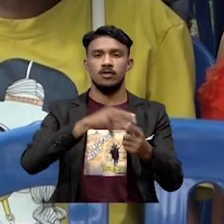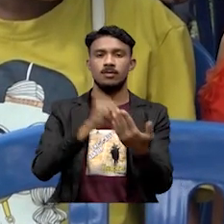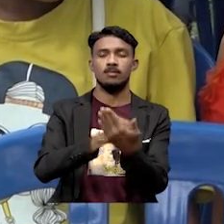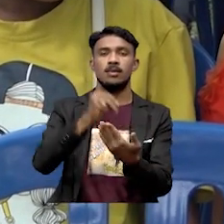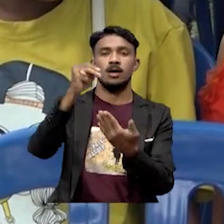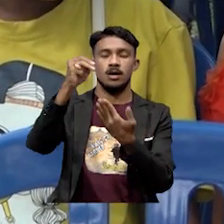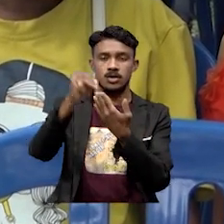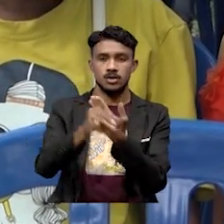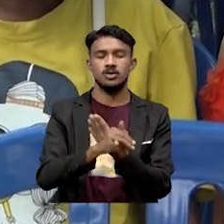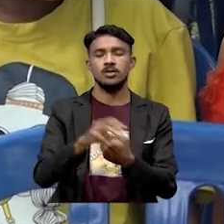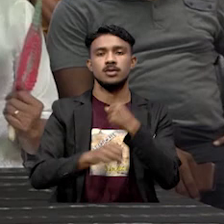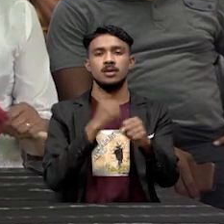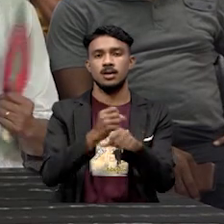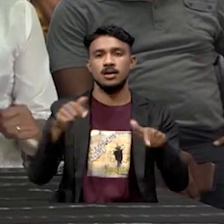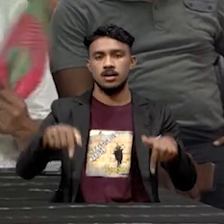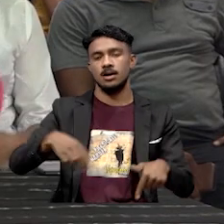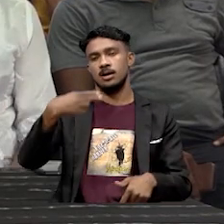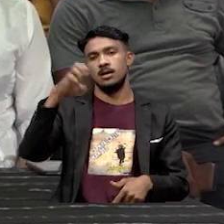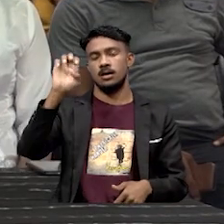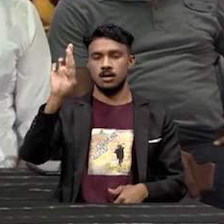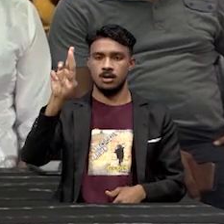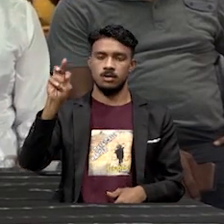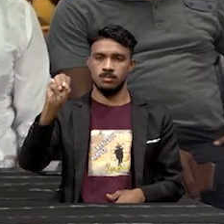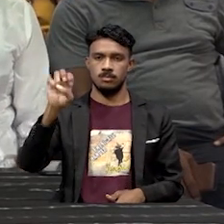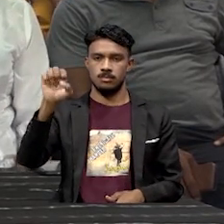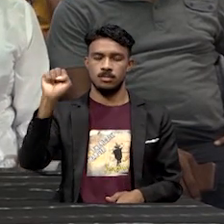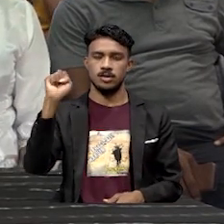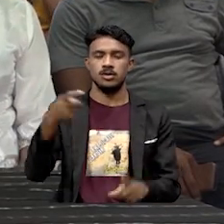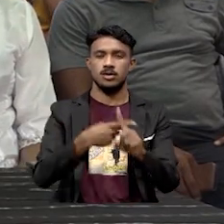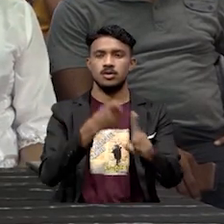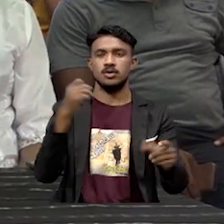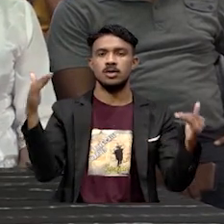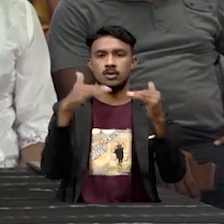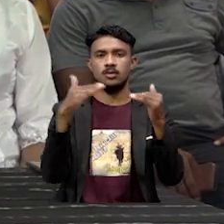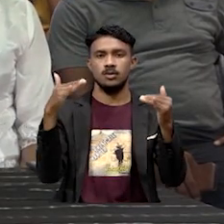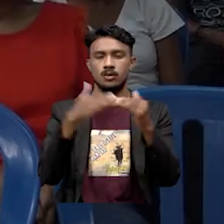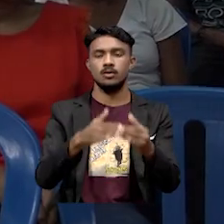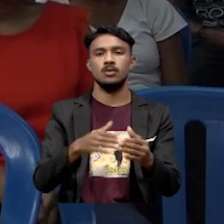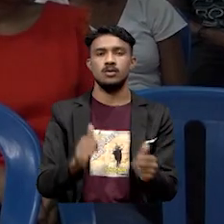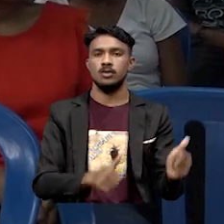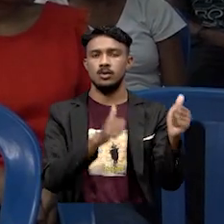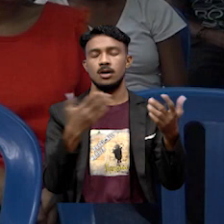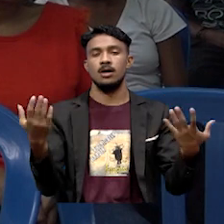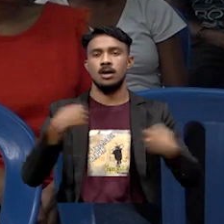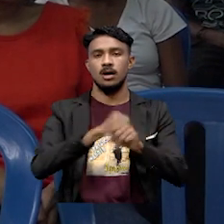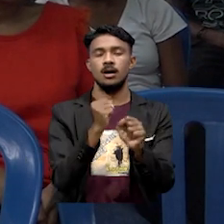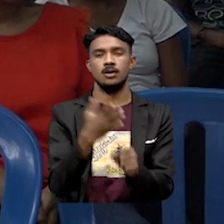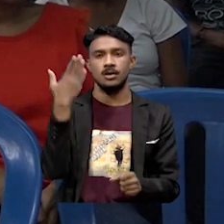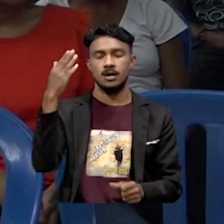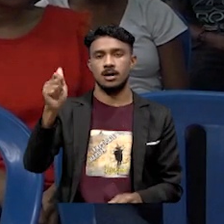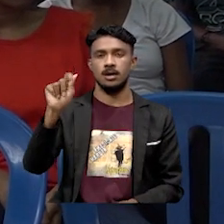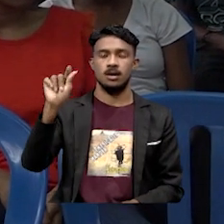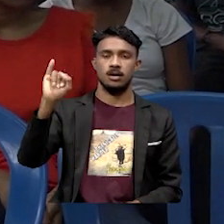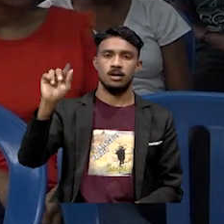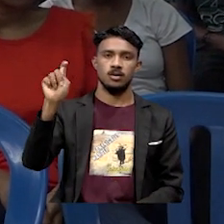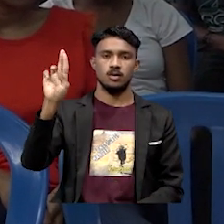tinane. Hermes Correa Barros deklara ni kandidatura ne li fosi konferensia ba imprensa nebe halao iha ituri laran sesta